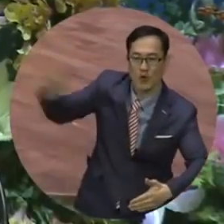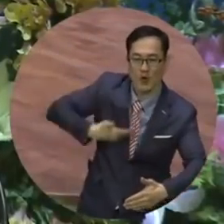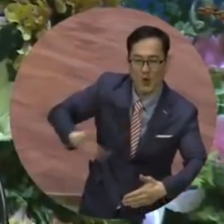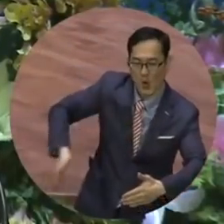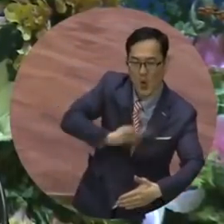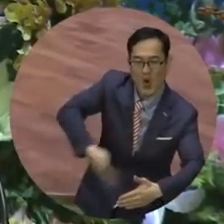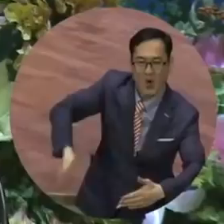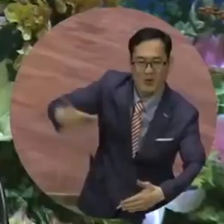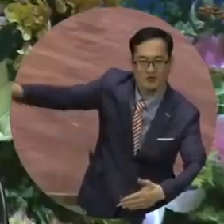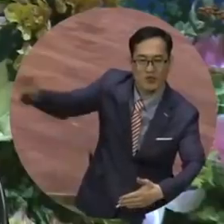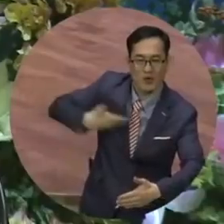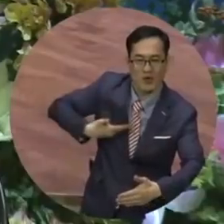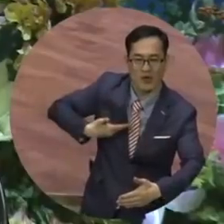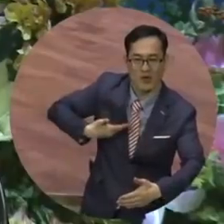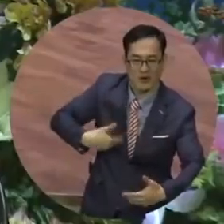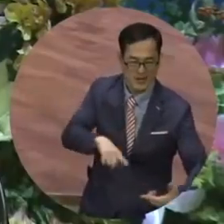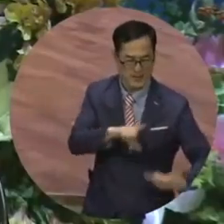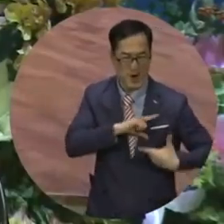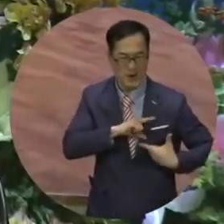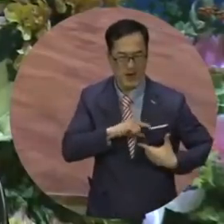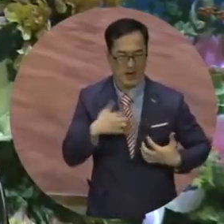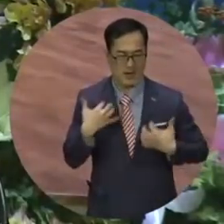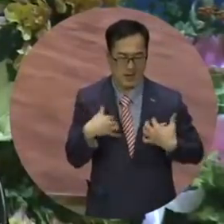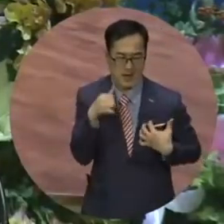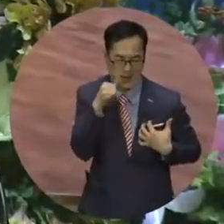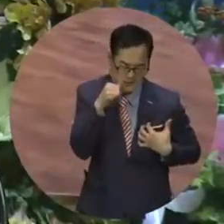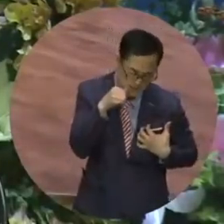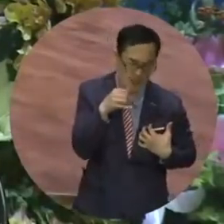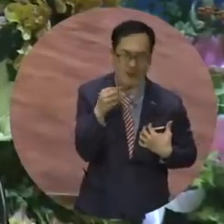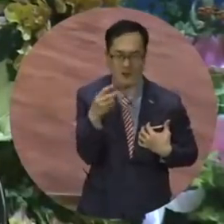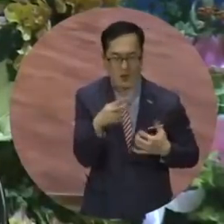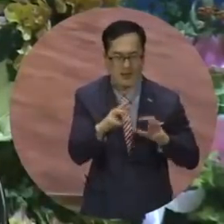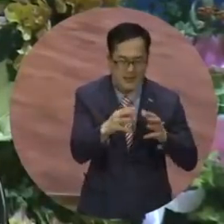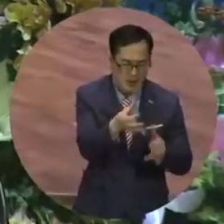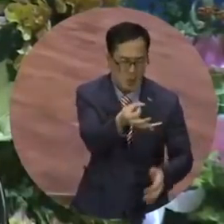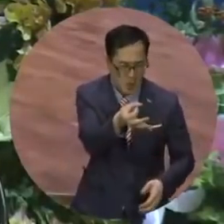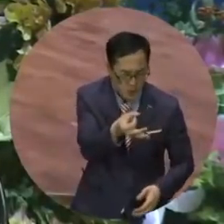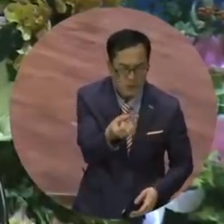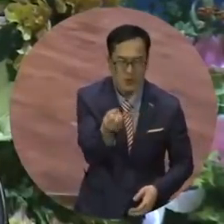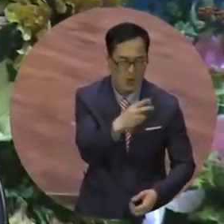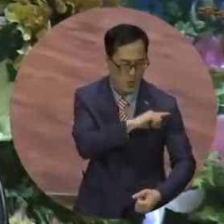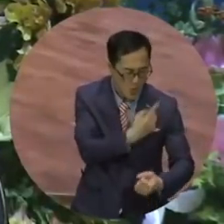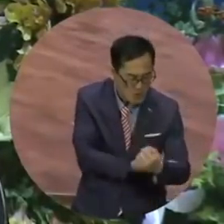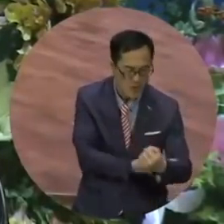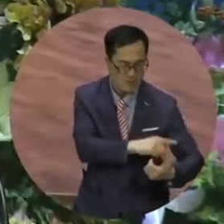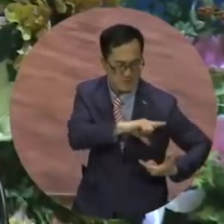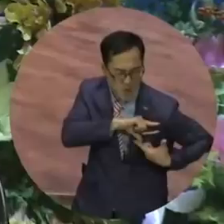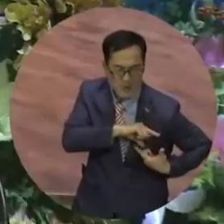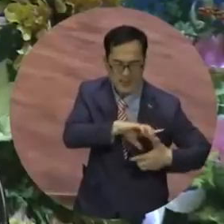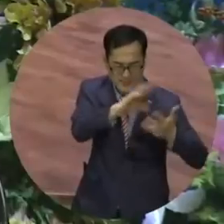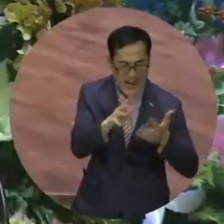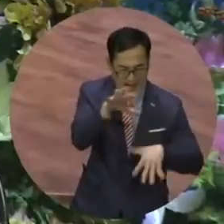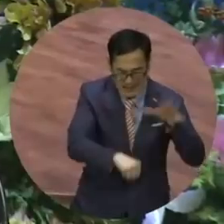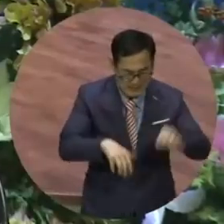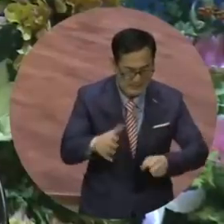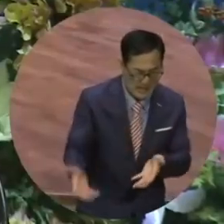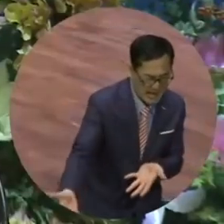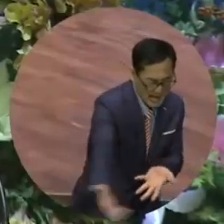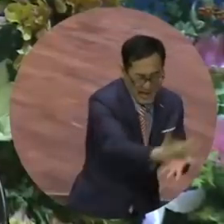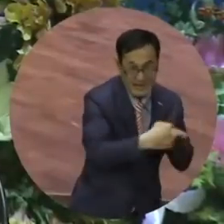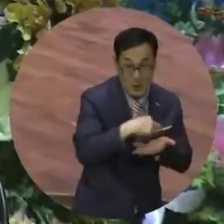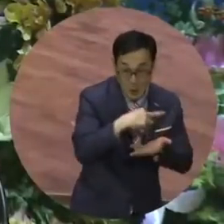아무리 권력으로, 명예로, 쾌락으로, 세상의 물질로 다 가져도 만족이 없는